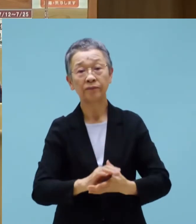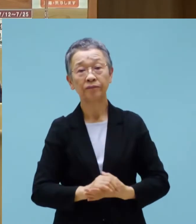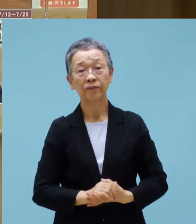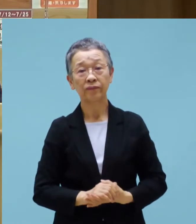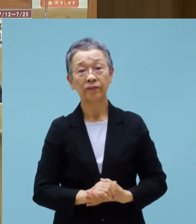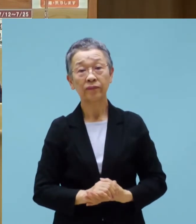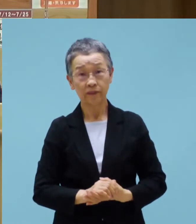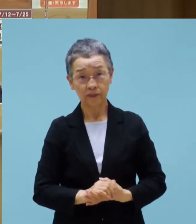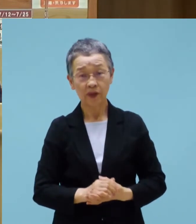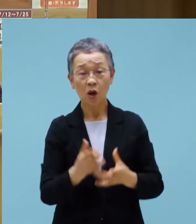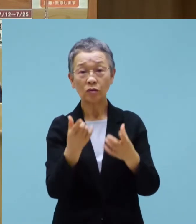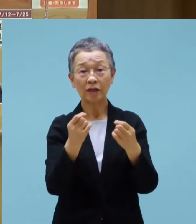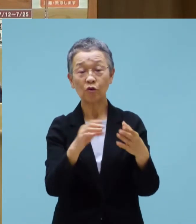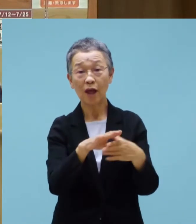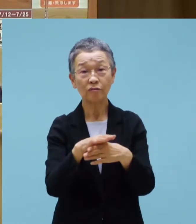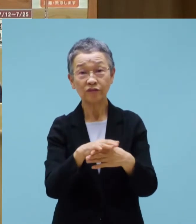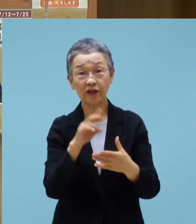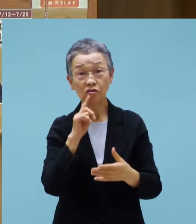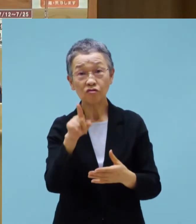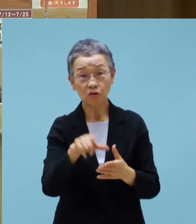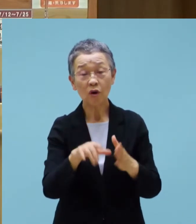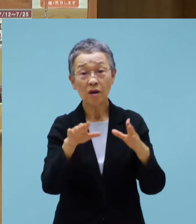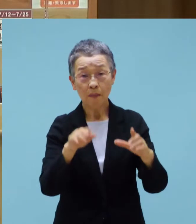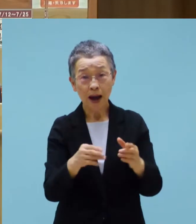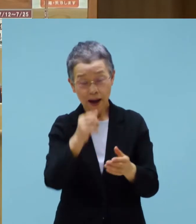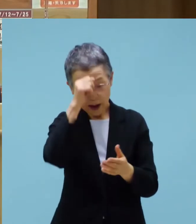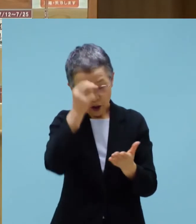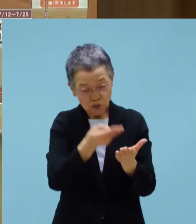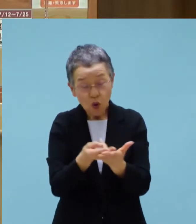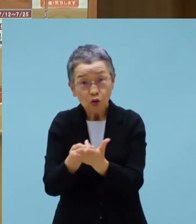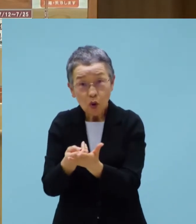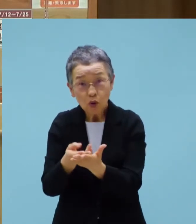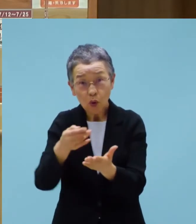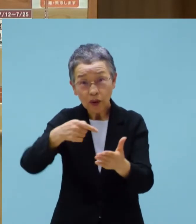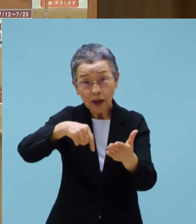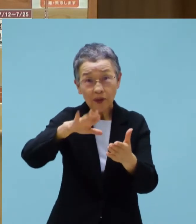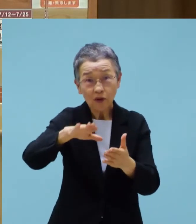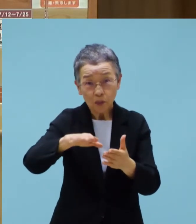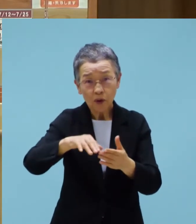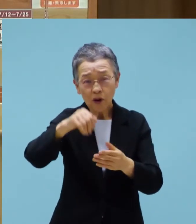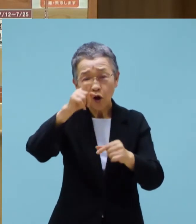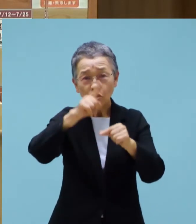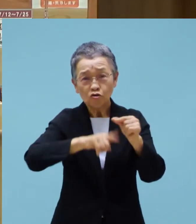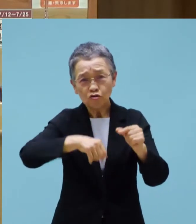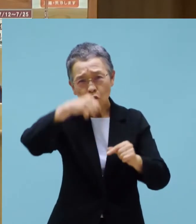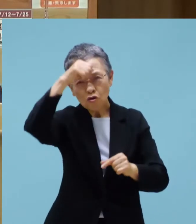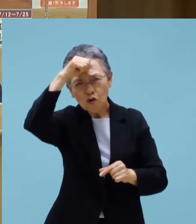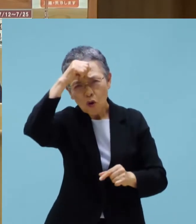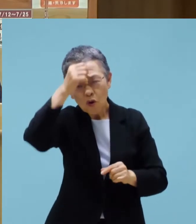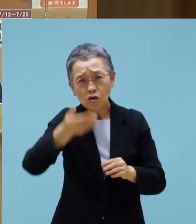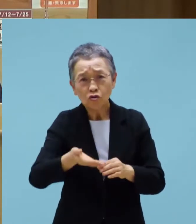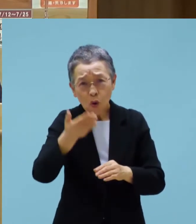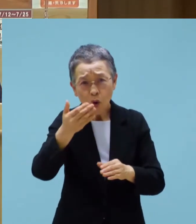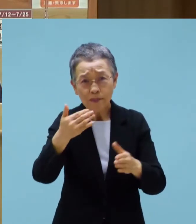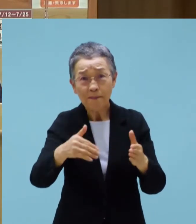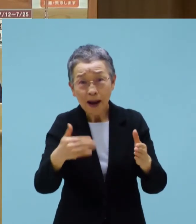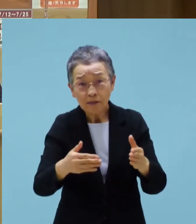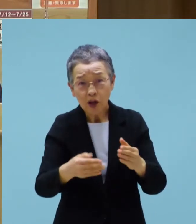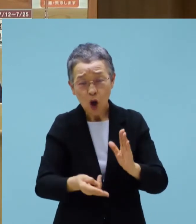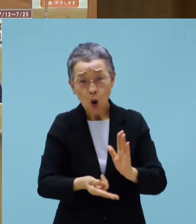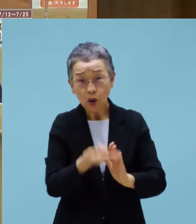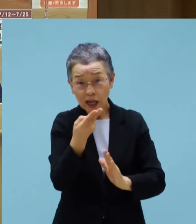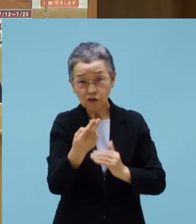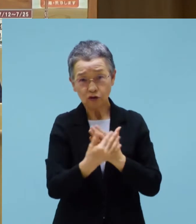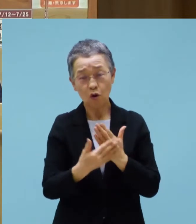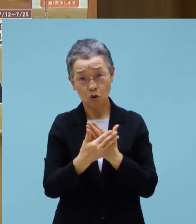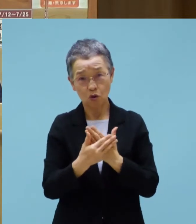でいうと、その今病床の話だと思うんですが、例えばその中等症以下の方、未満の方って言ったらいいんですかね、ホテル療養で住んだり、自宅療養